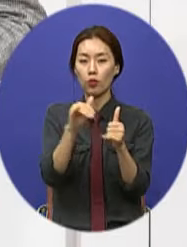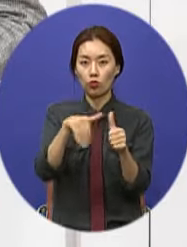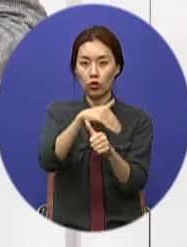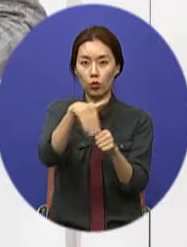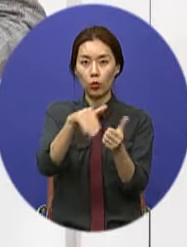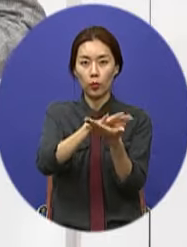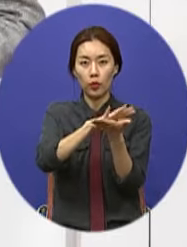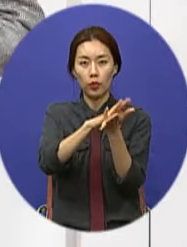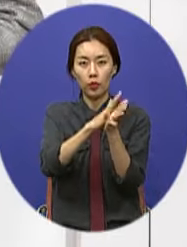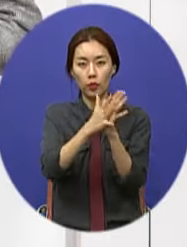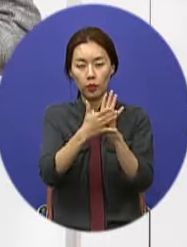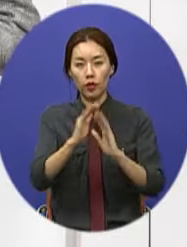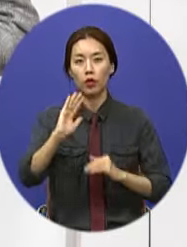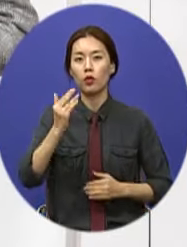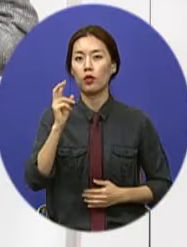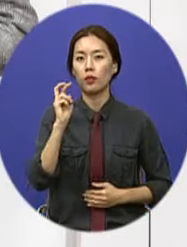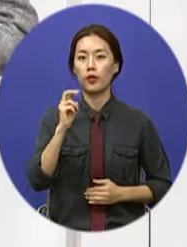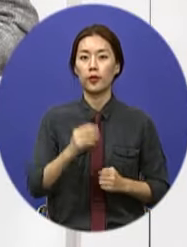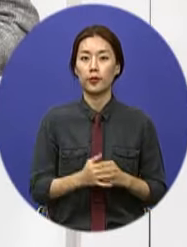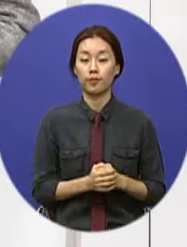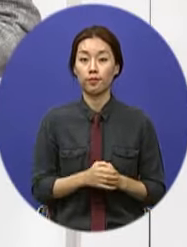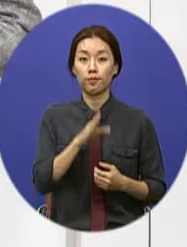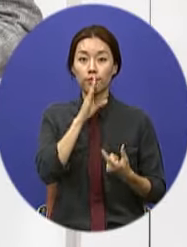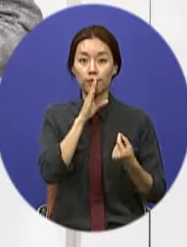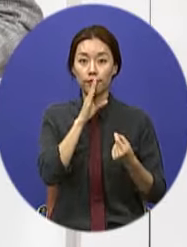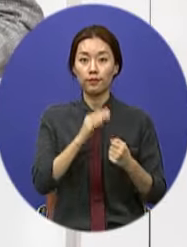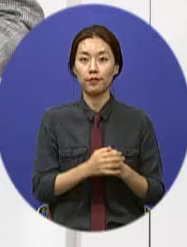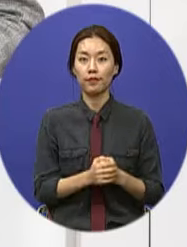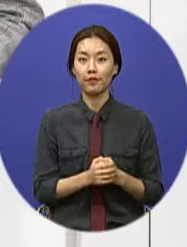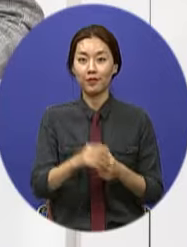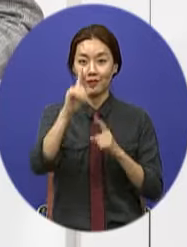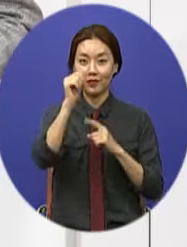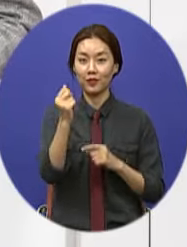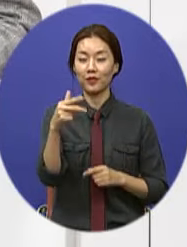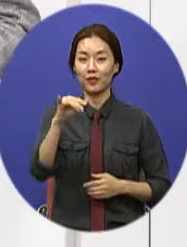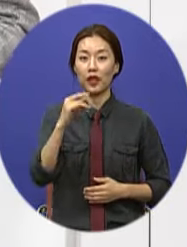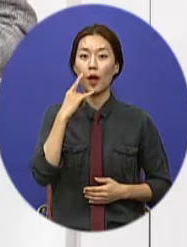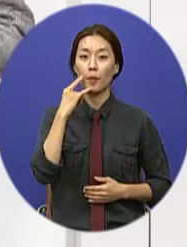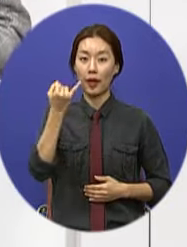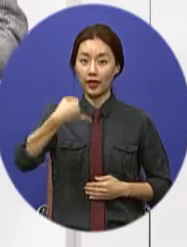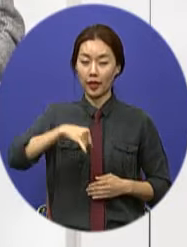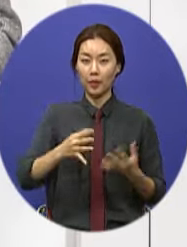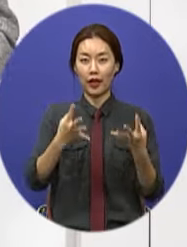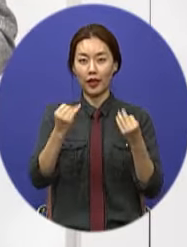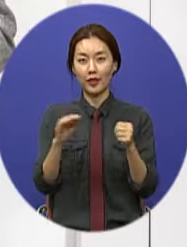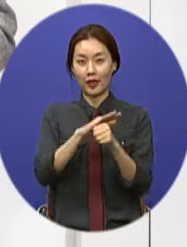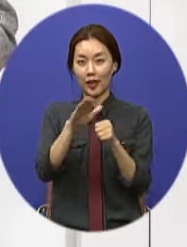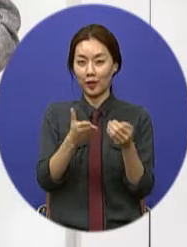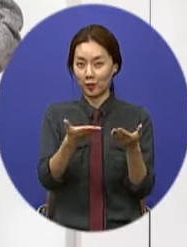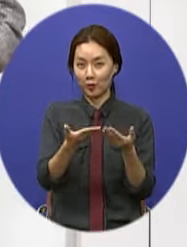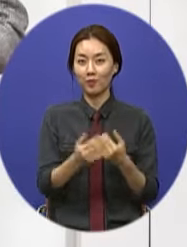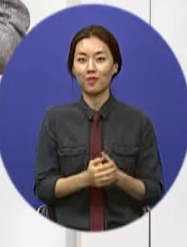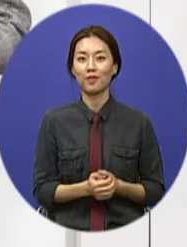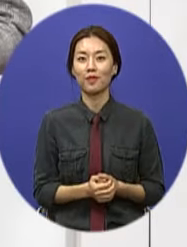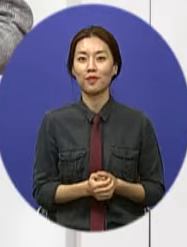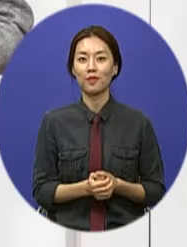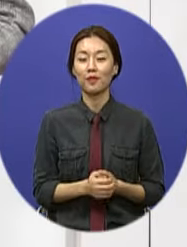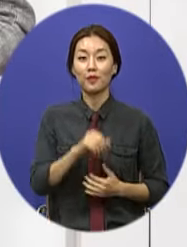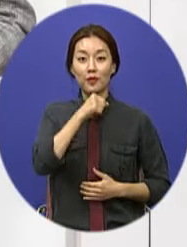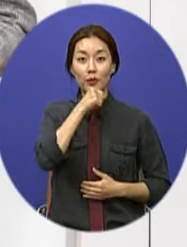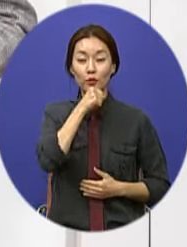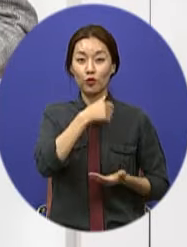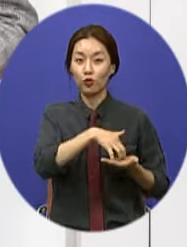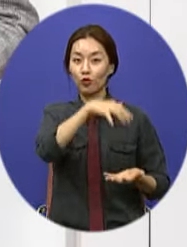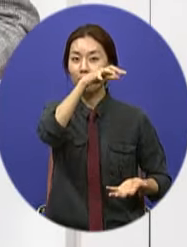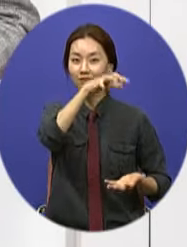전반적으로 개선이 많이 될 것 같아요. 맞습니다. 네. 자, 이효정 씨 엄마와 딸 많이 사랑해 주시길 바라겠고요. 네. 자, 이제 점수가